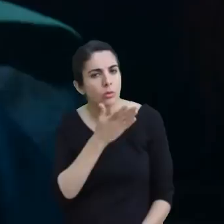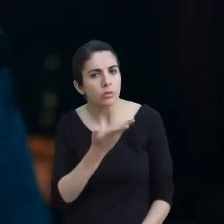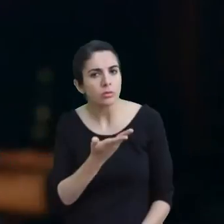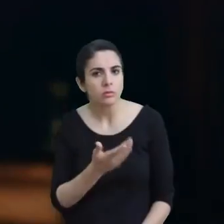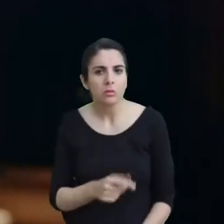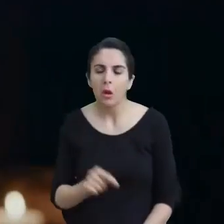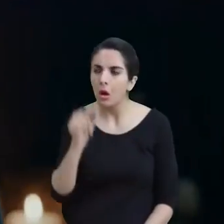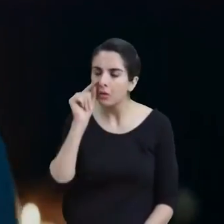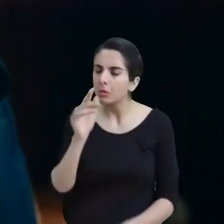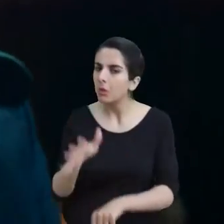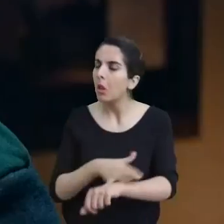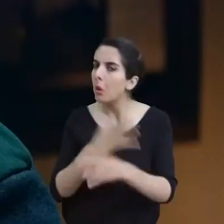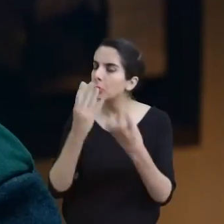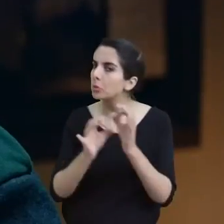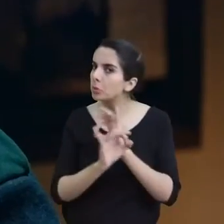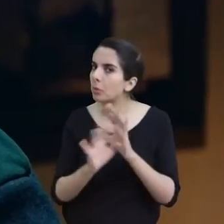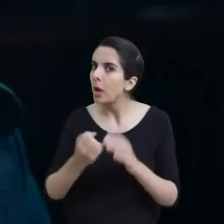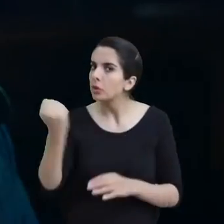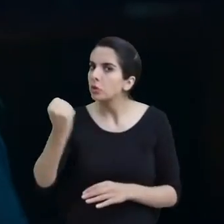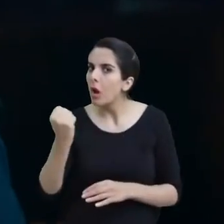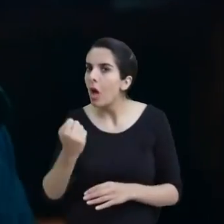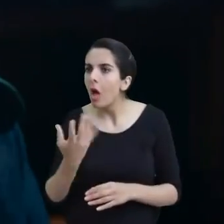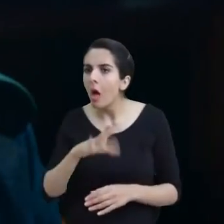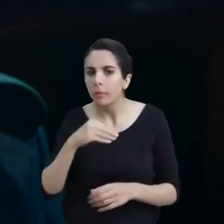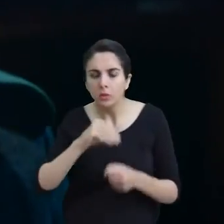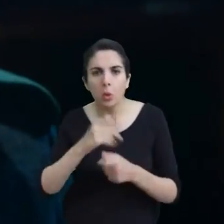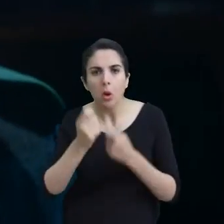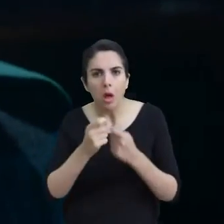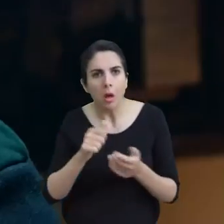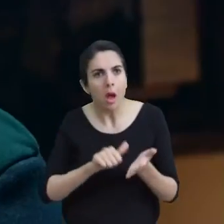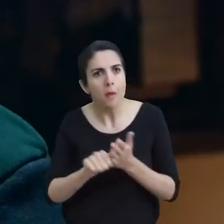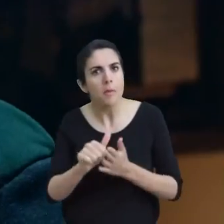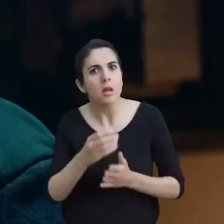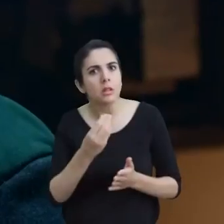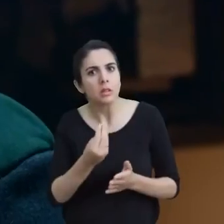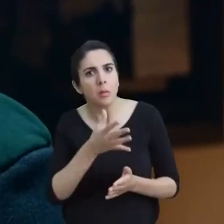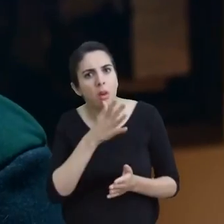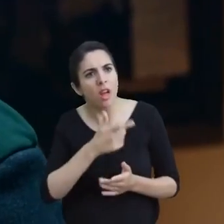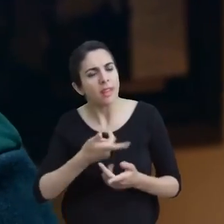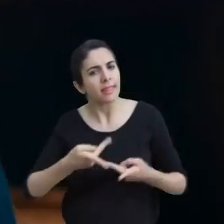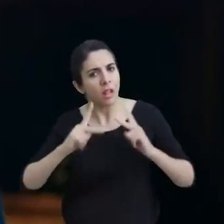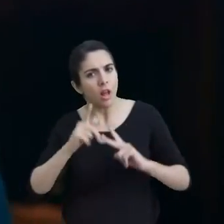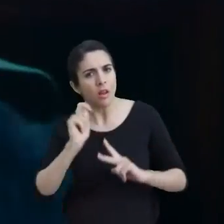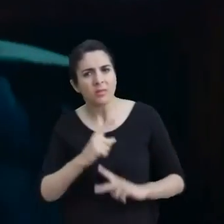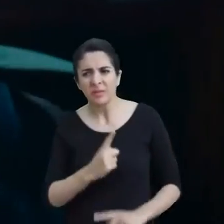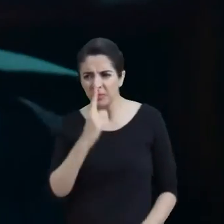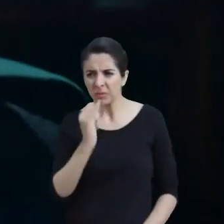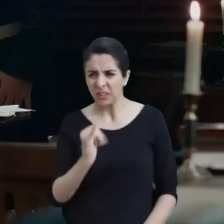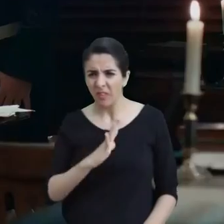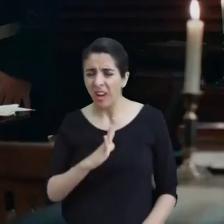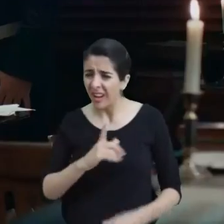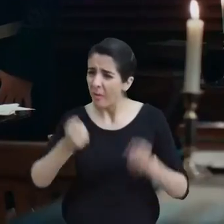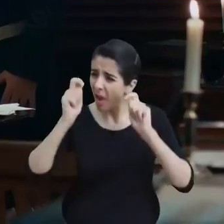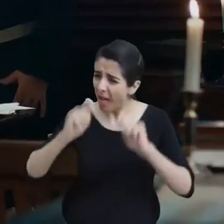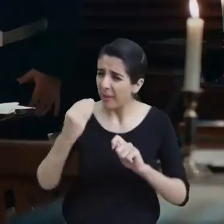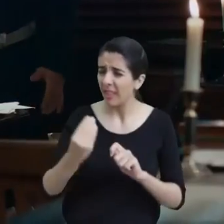ya? Ya adama helal olsun be. Vallahi cinayeti karakoldan çözecek. Çözecek çözecek de bir de yıkansa çok iyi olacak. Kötü kokuyor değil mi?